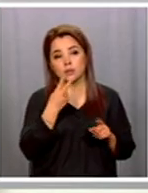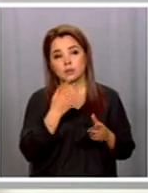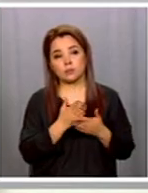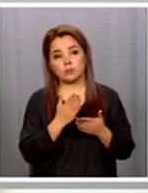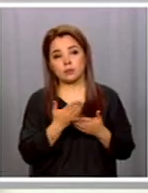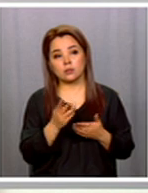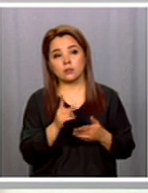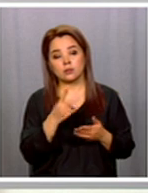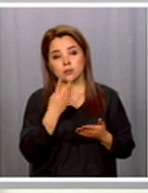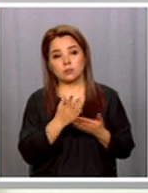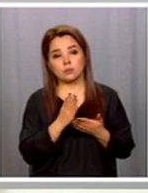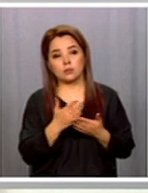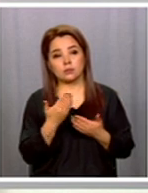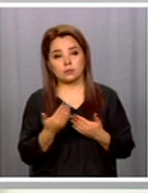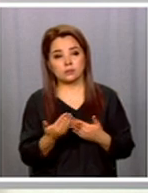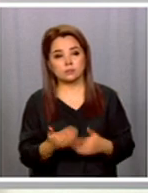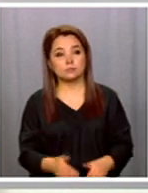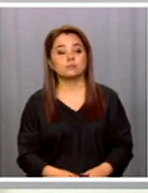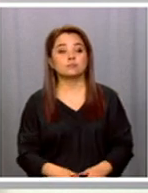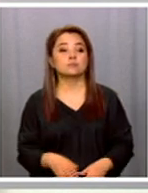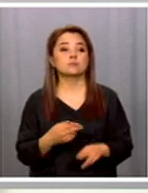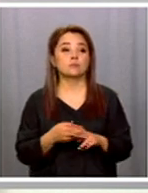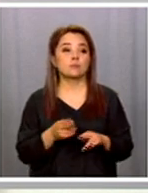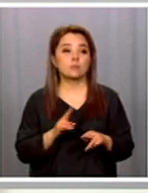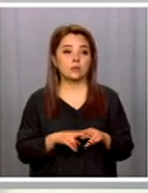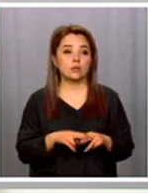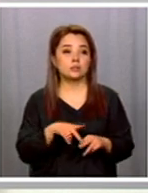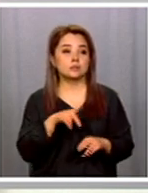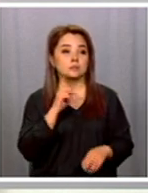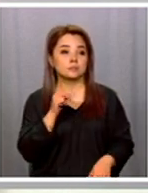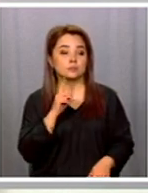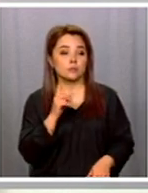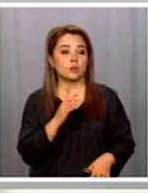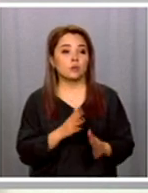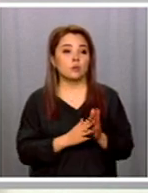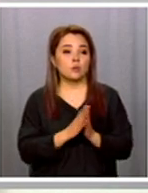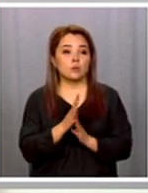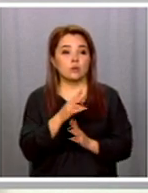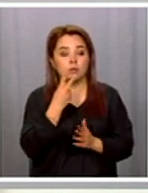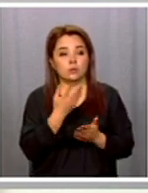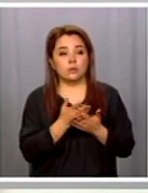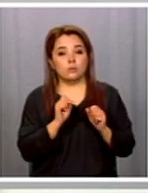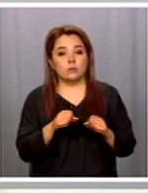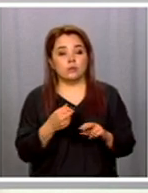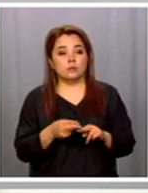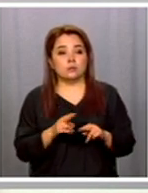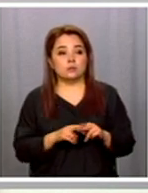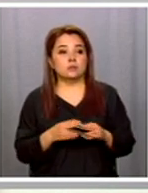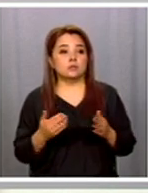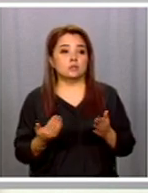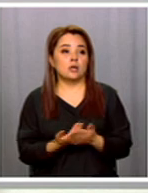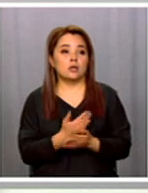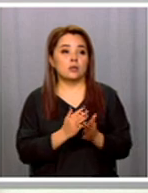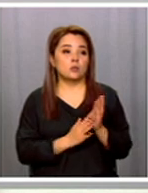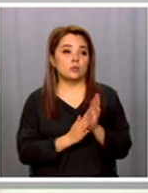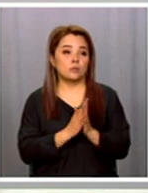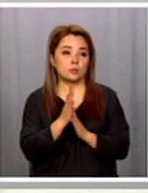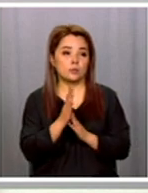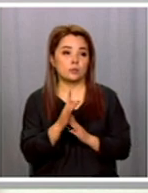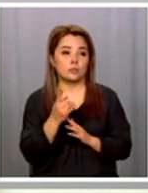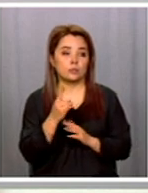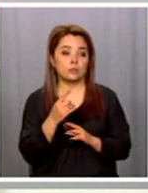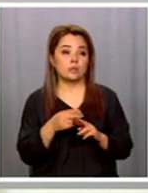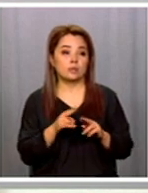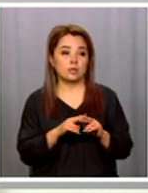нені көріп отырсыздар? Бұл жерде жас өскіншені көруге болады. Яғни жаңа өсіп келе жатқан өскінші